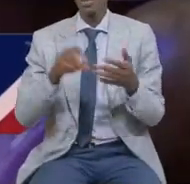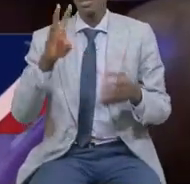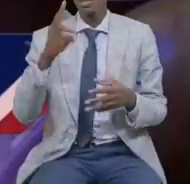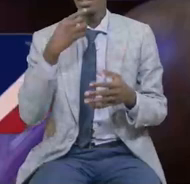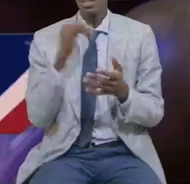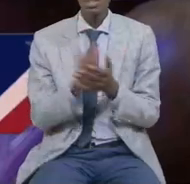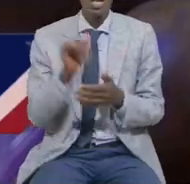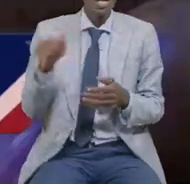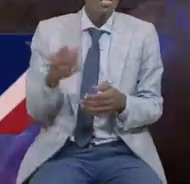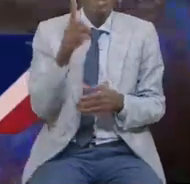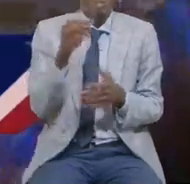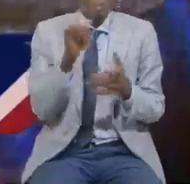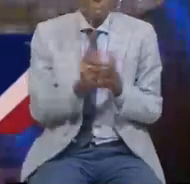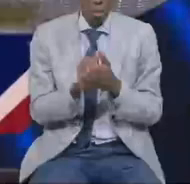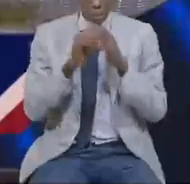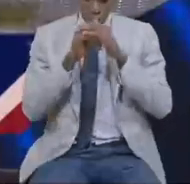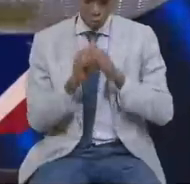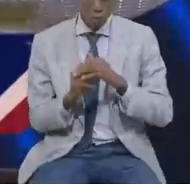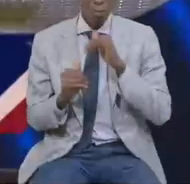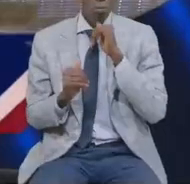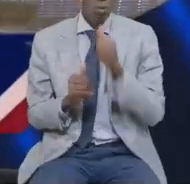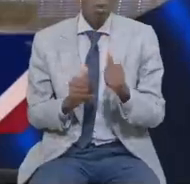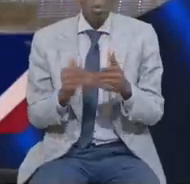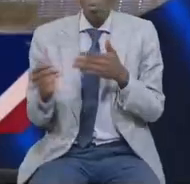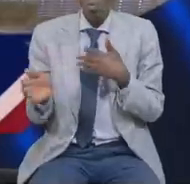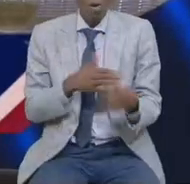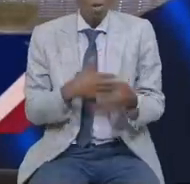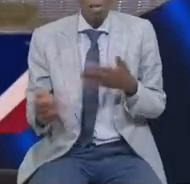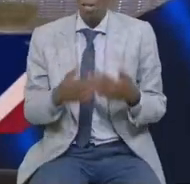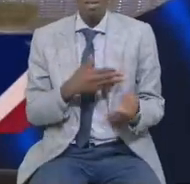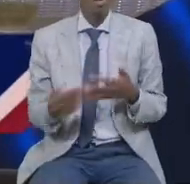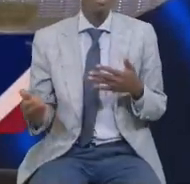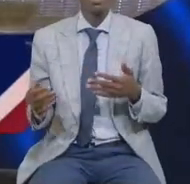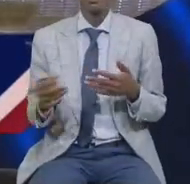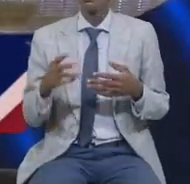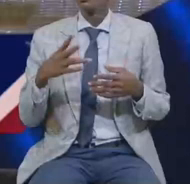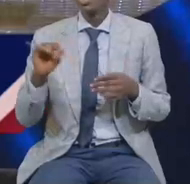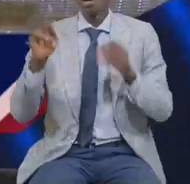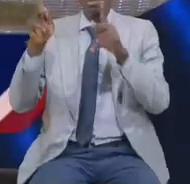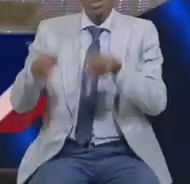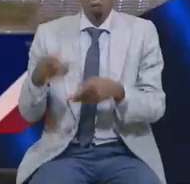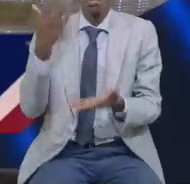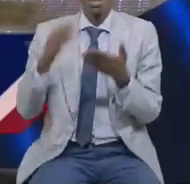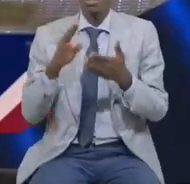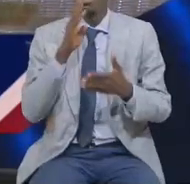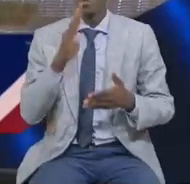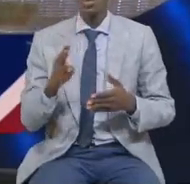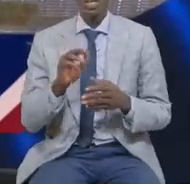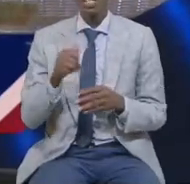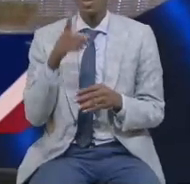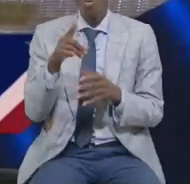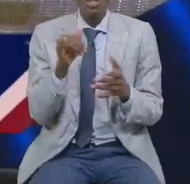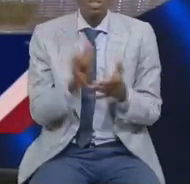qu'a élevée le roi Nebuchadnezzar. Verset 6. Quiconque ne se prosternera pas, quel que soit son statut